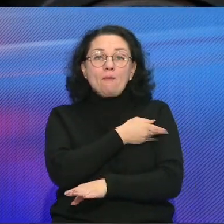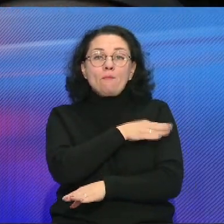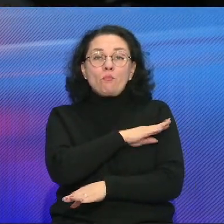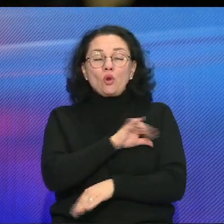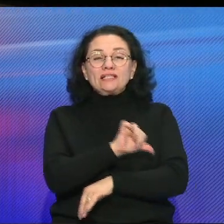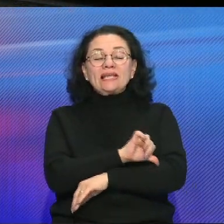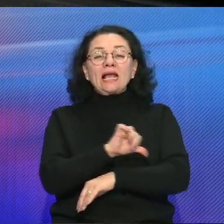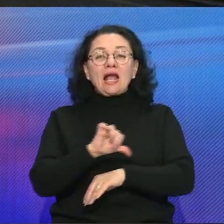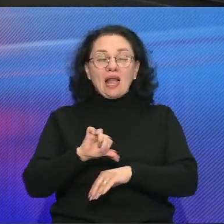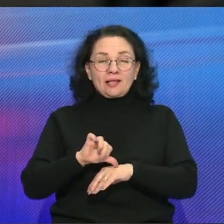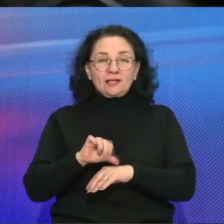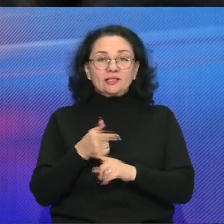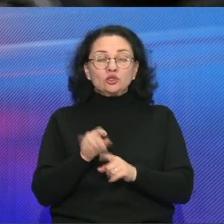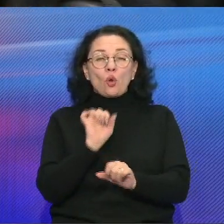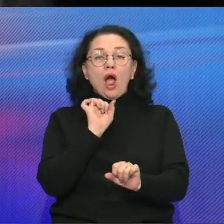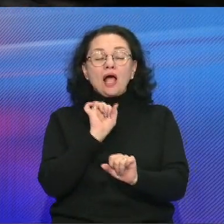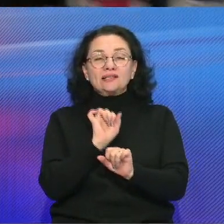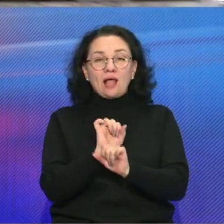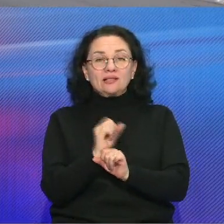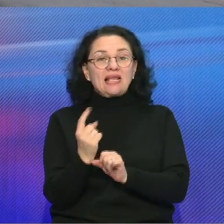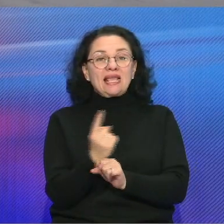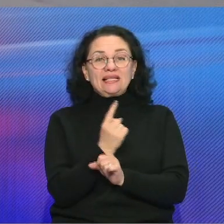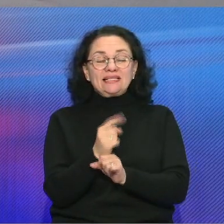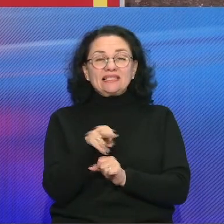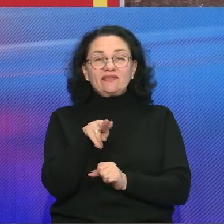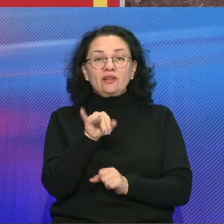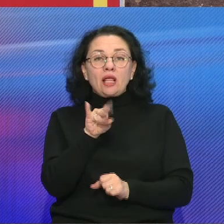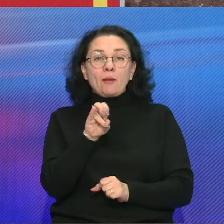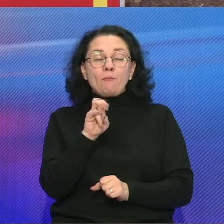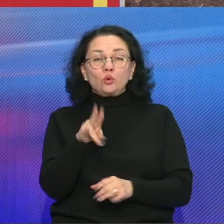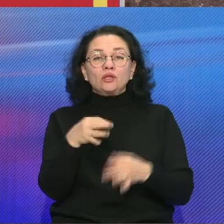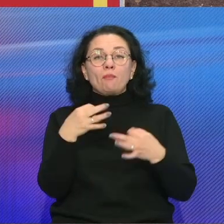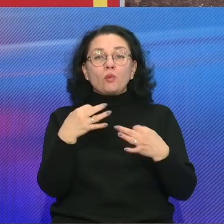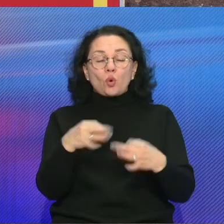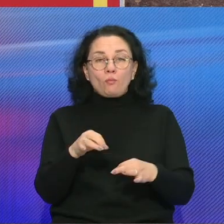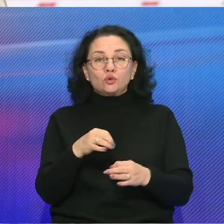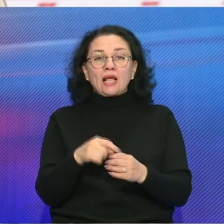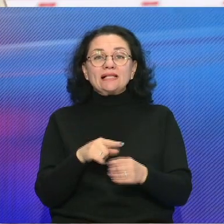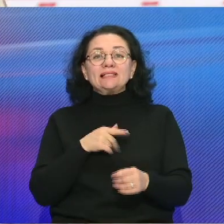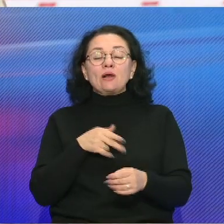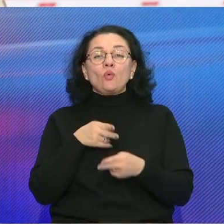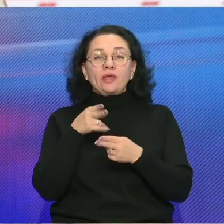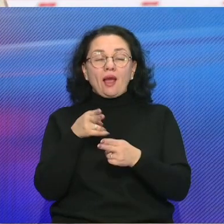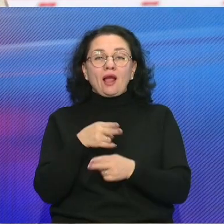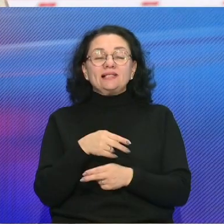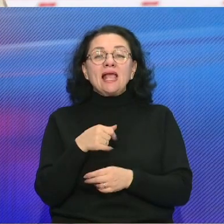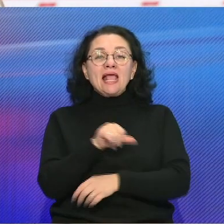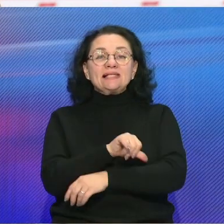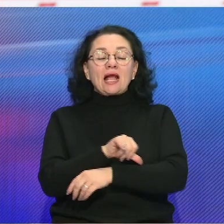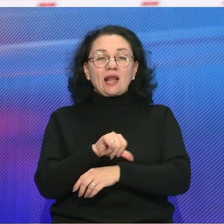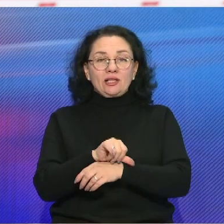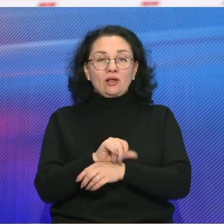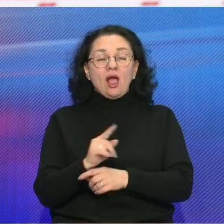и Бобровники застався одним на мяже с Евросоюзом у зоне отказности Гродинской пограничной группы. К сожалению, время